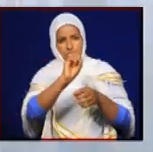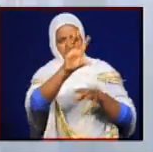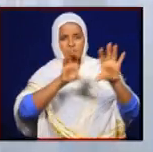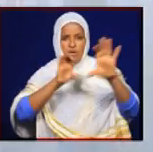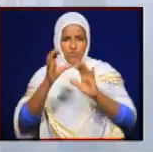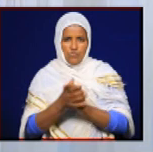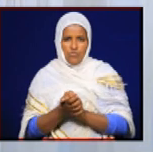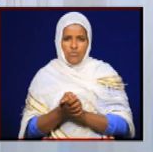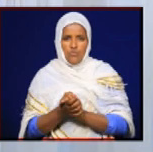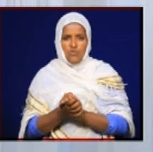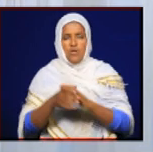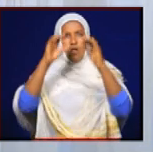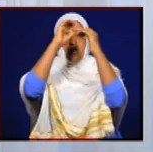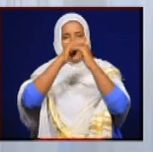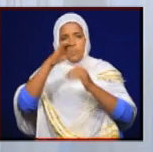እንደንቁ የሚያበሩ